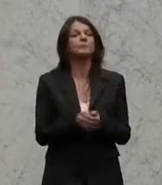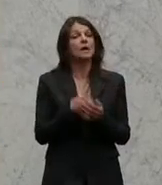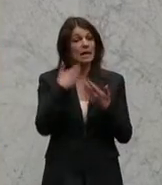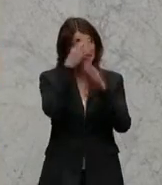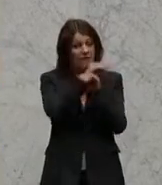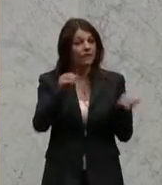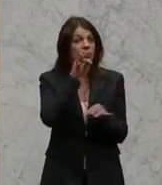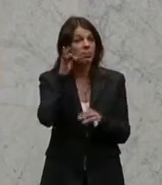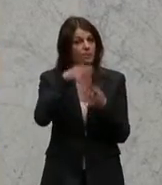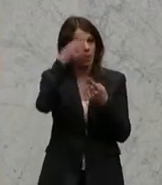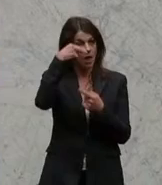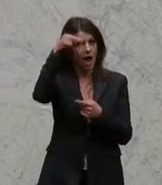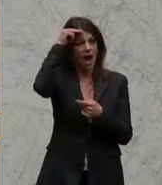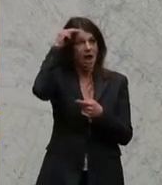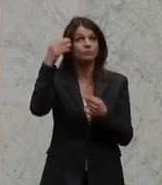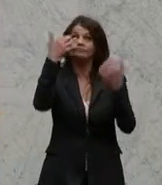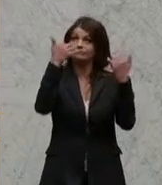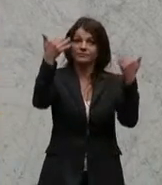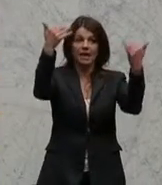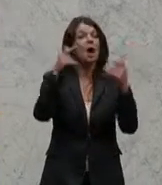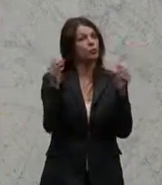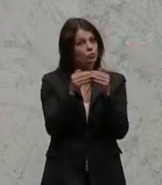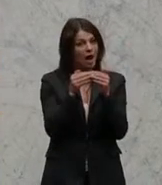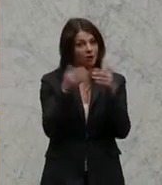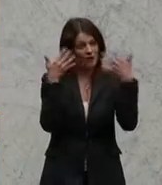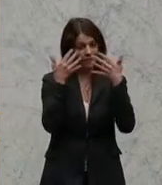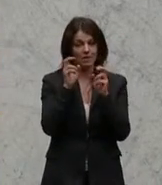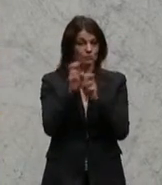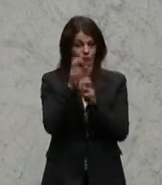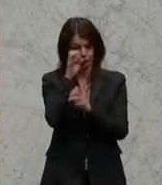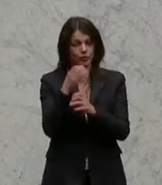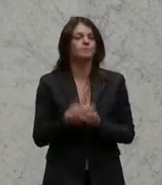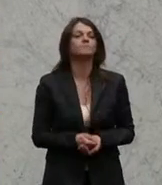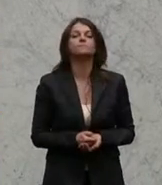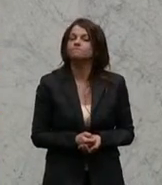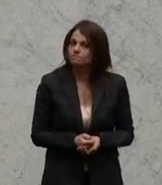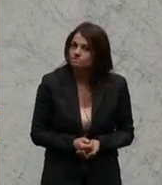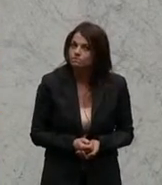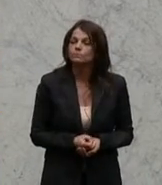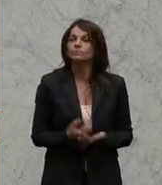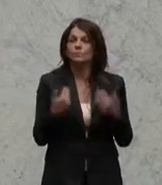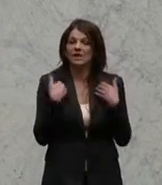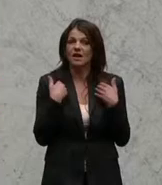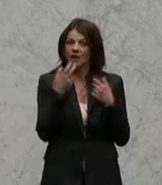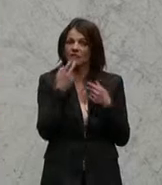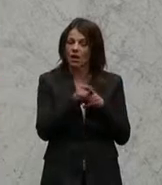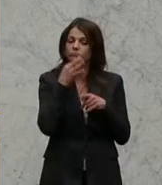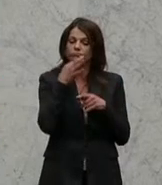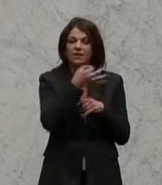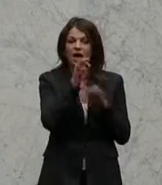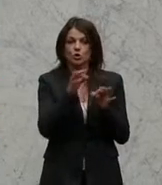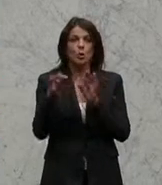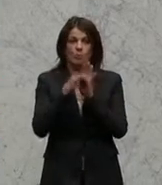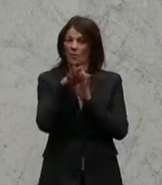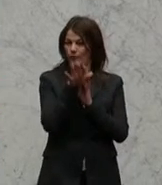sehr verehrten Damen und Herren auf der Galerie und zu Hause vor den Fernsehschirmen, auch ich zum Tagesordnungspunkt 5, wie